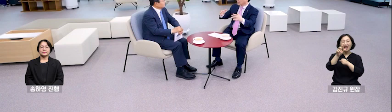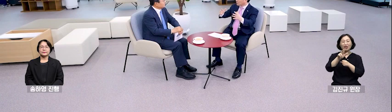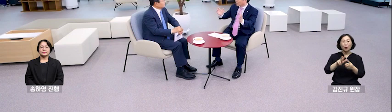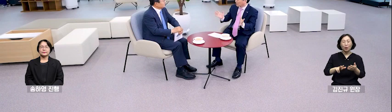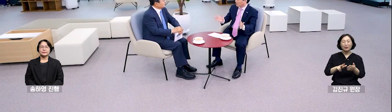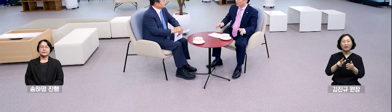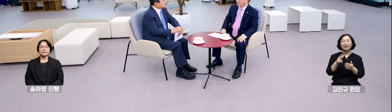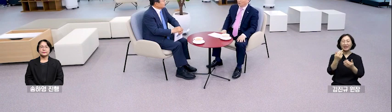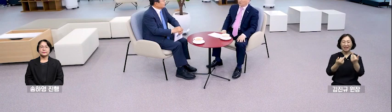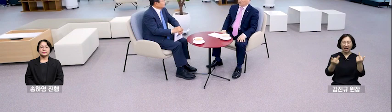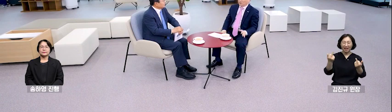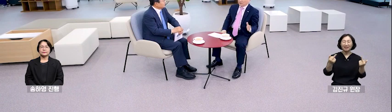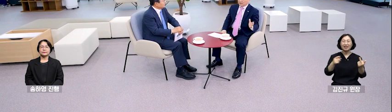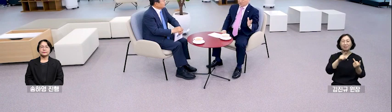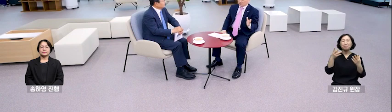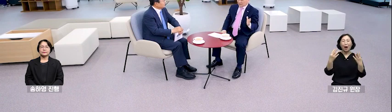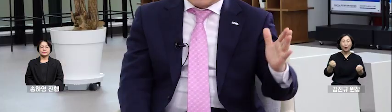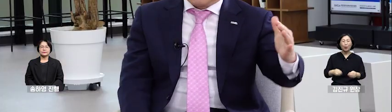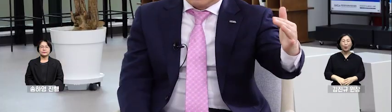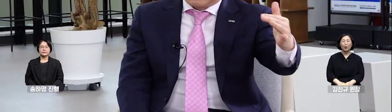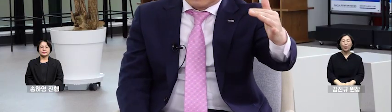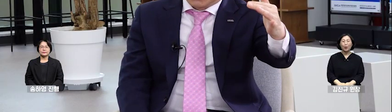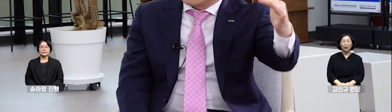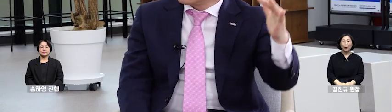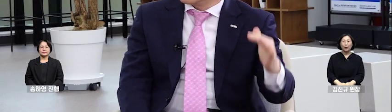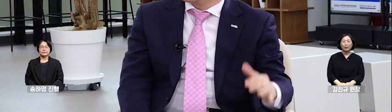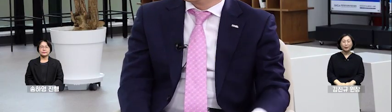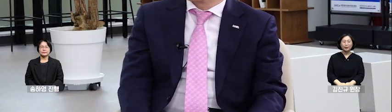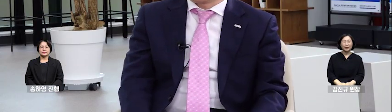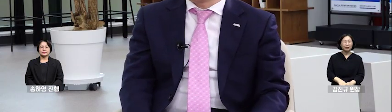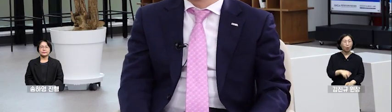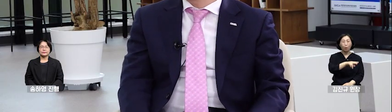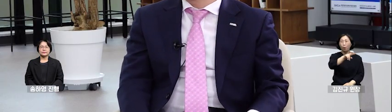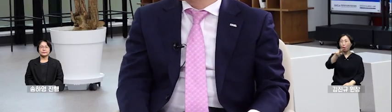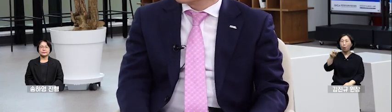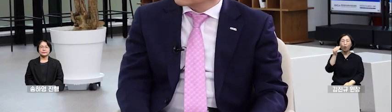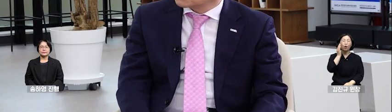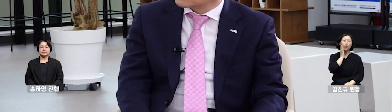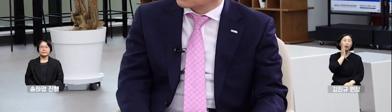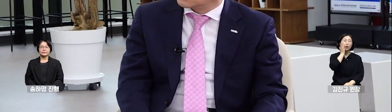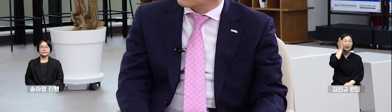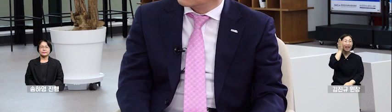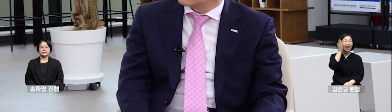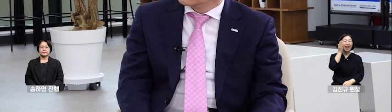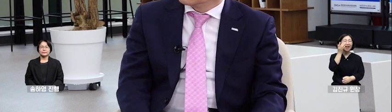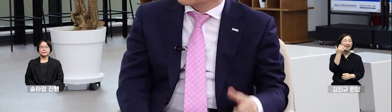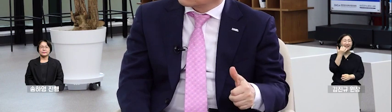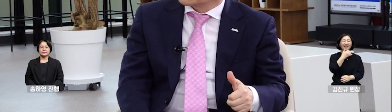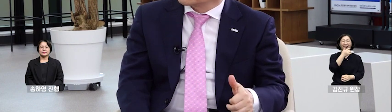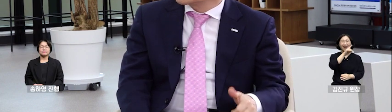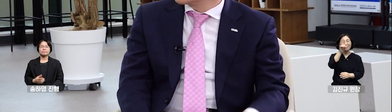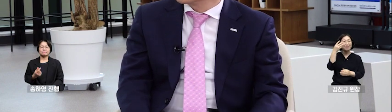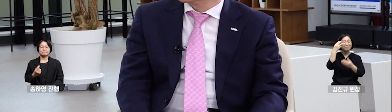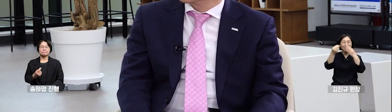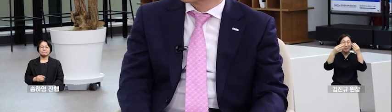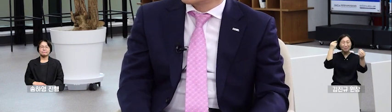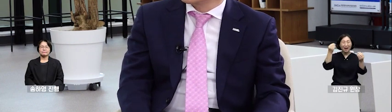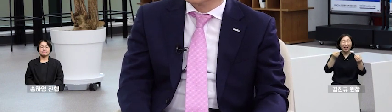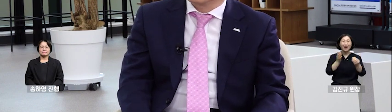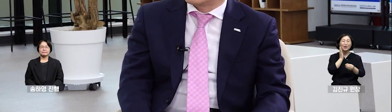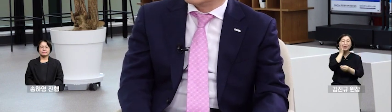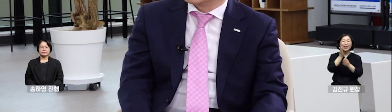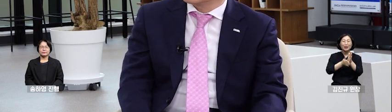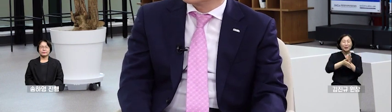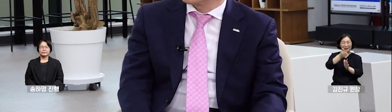불러서 있는 산도 많고 에 다니면 녹색이 많이 불고 좋아요 긴 소매 녹색도시 다 아 녹색도시 요즘 뭐